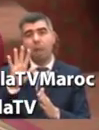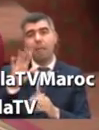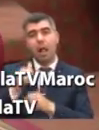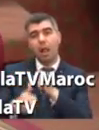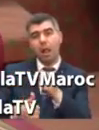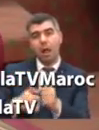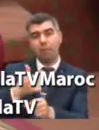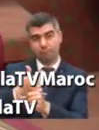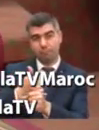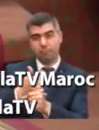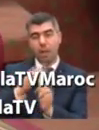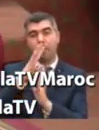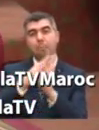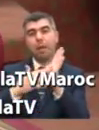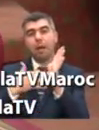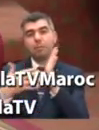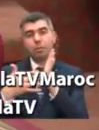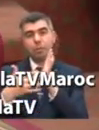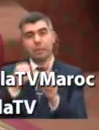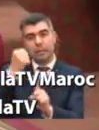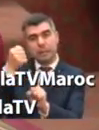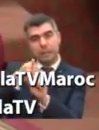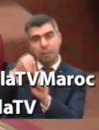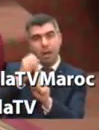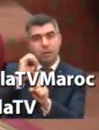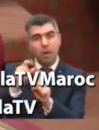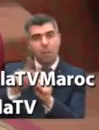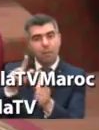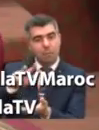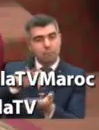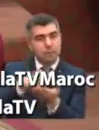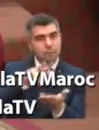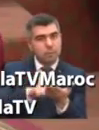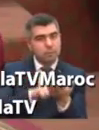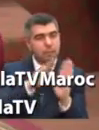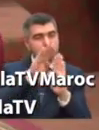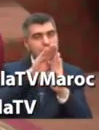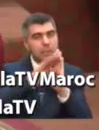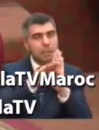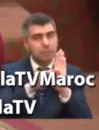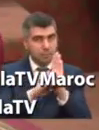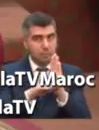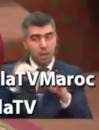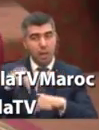كاين برامج عمل كتصادق عليها اللجنة ديال التتبع المتكونة من الممثلين المعنيين والتنظيم